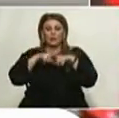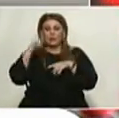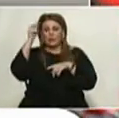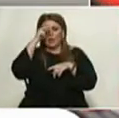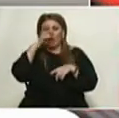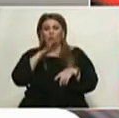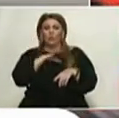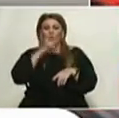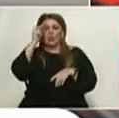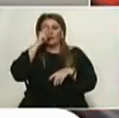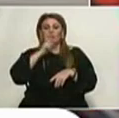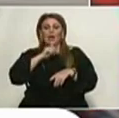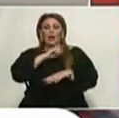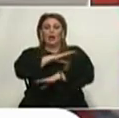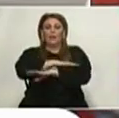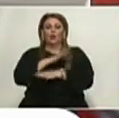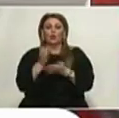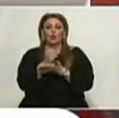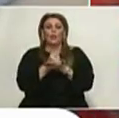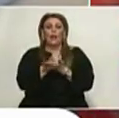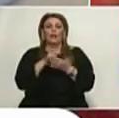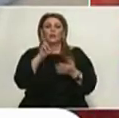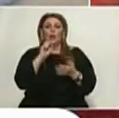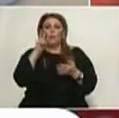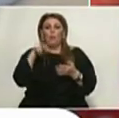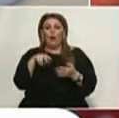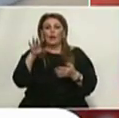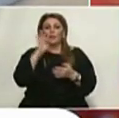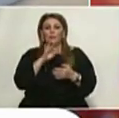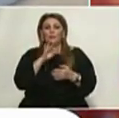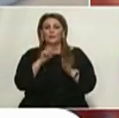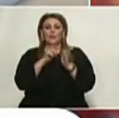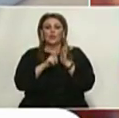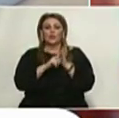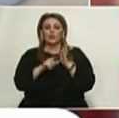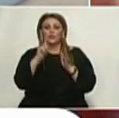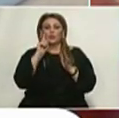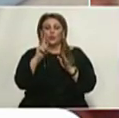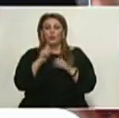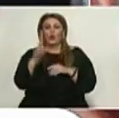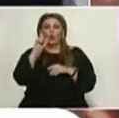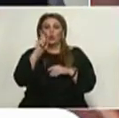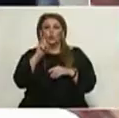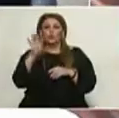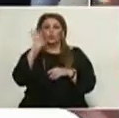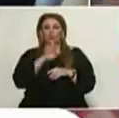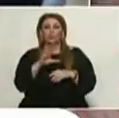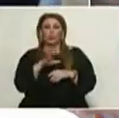alan tələbələrimizin topladığı ballar, fənlər üzrə topladığı ballar 71-100 arasındadırsa, belə